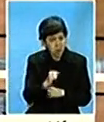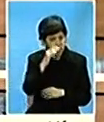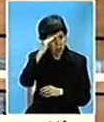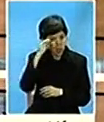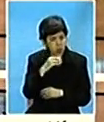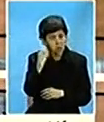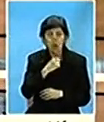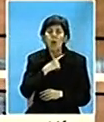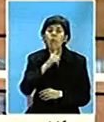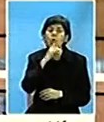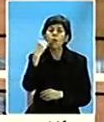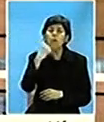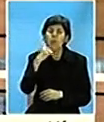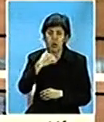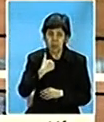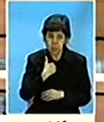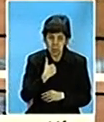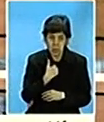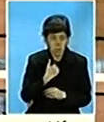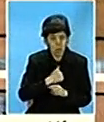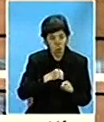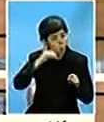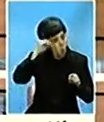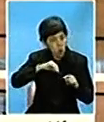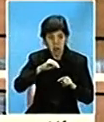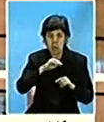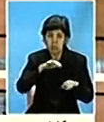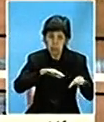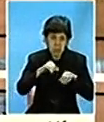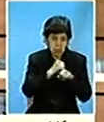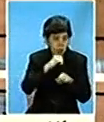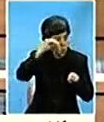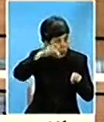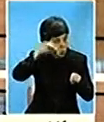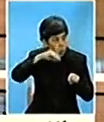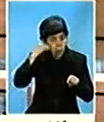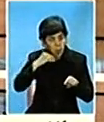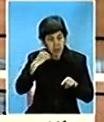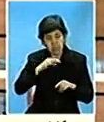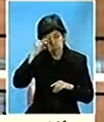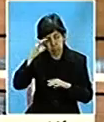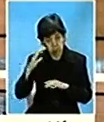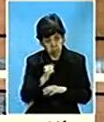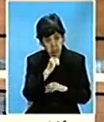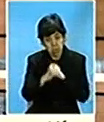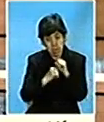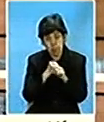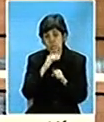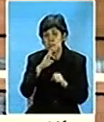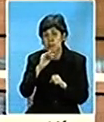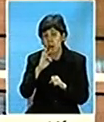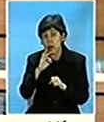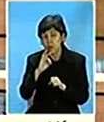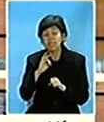จะมีข้ออ้างอยู่เสมอข้อหนึ่งคือการทุจริตคอร์รัปชันของผู้บริหารขณะนั้นแม้กระทั่งปี49ที่ผ่านมา